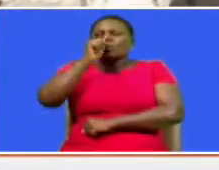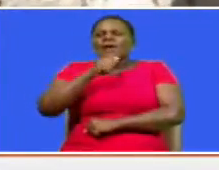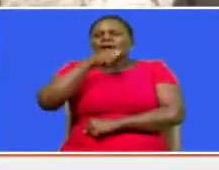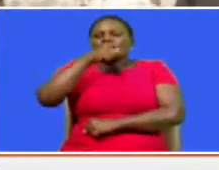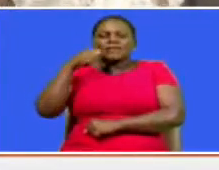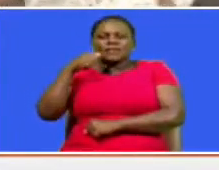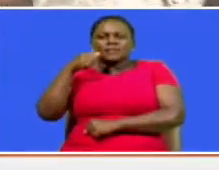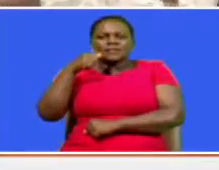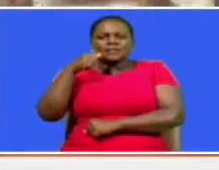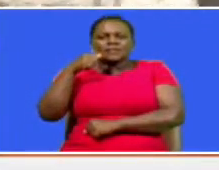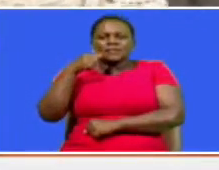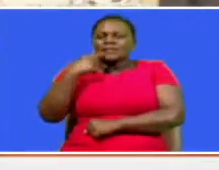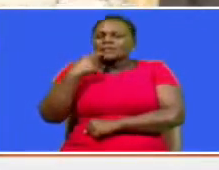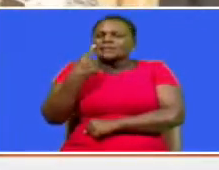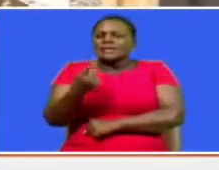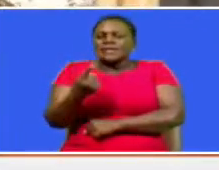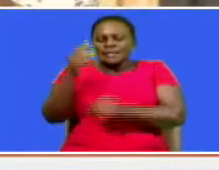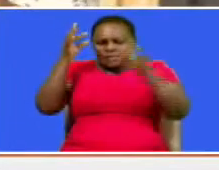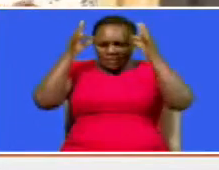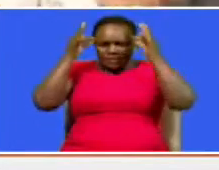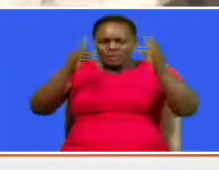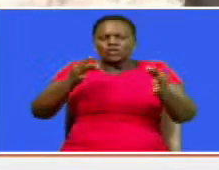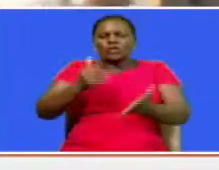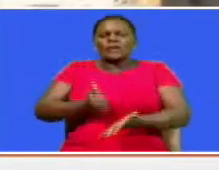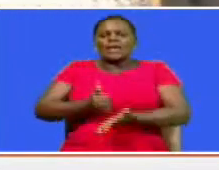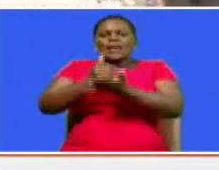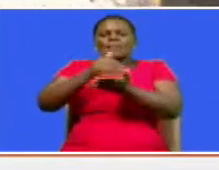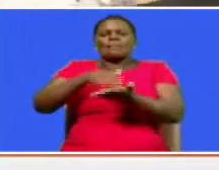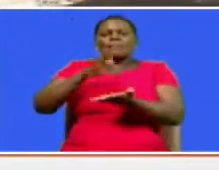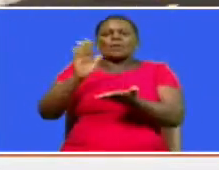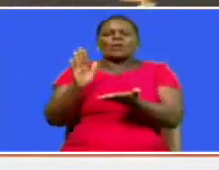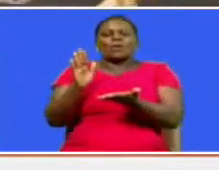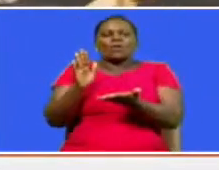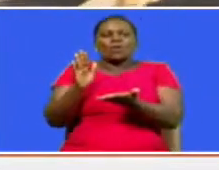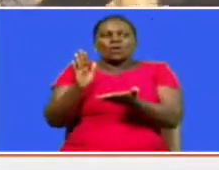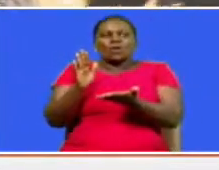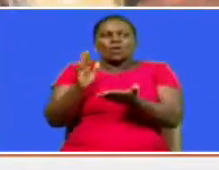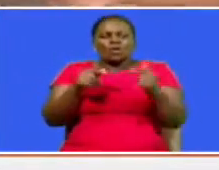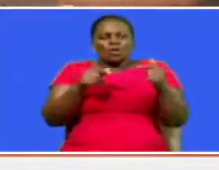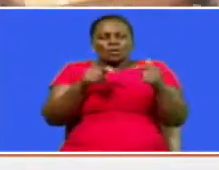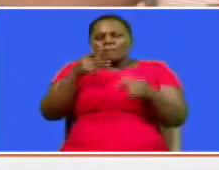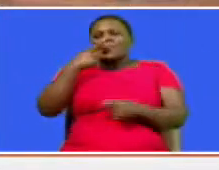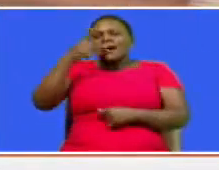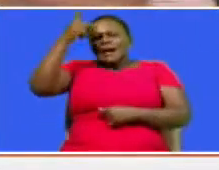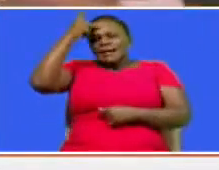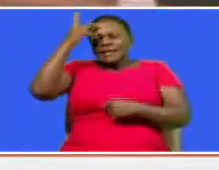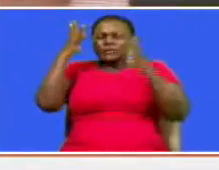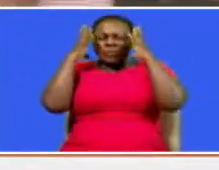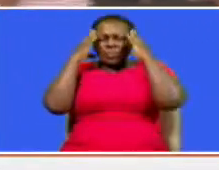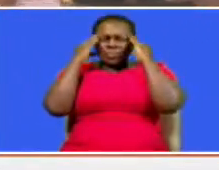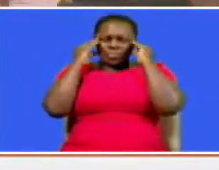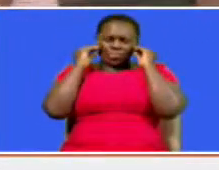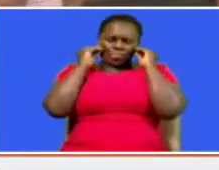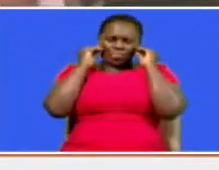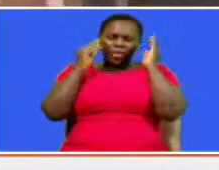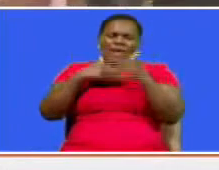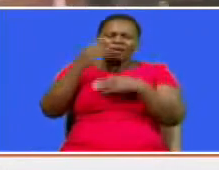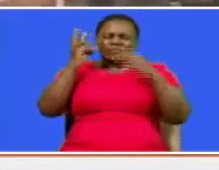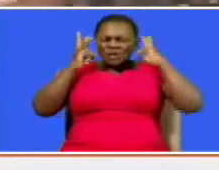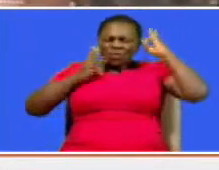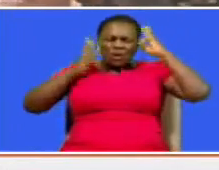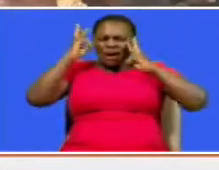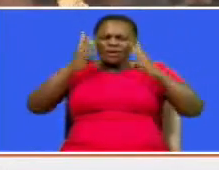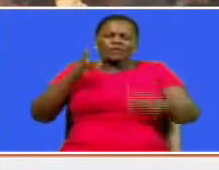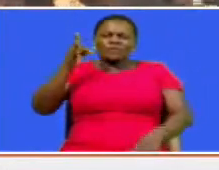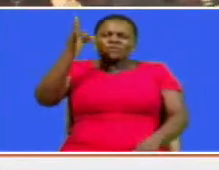Charles Ochome alisema hatua hiyo itasaidia zaidi kutuliza nyoyo za wazazi waliokuwa na wasiwasi kuhusu hatma